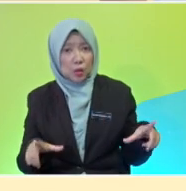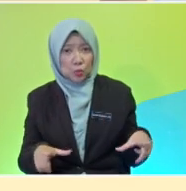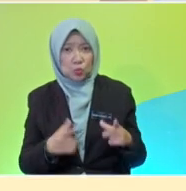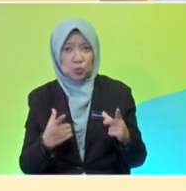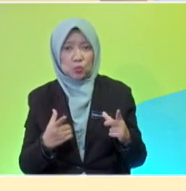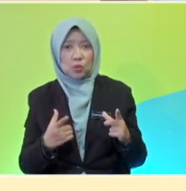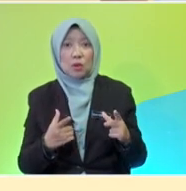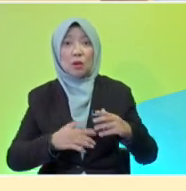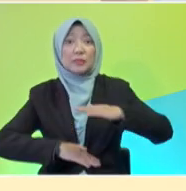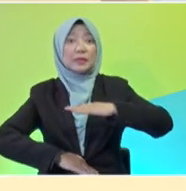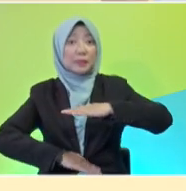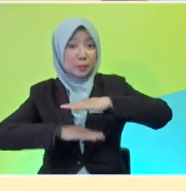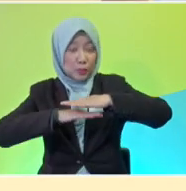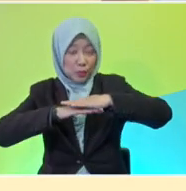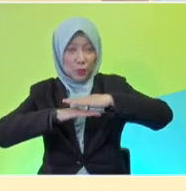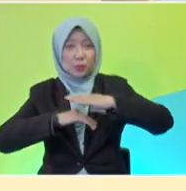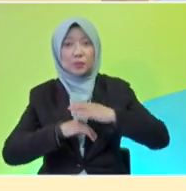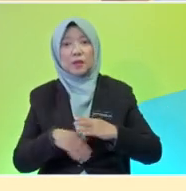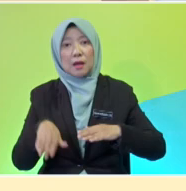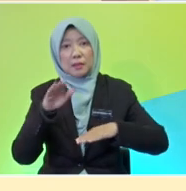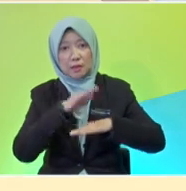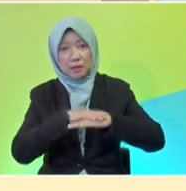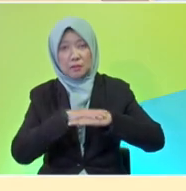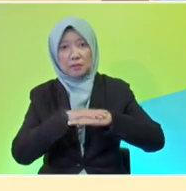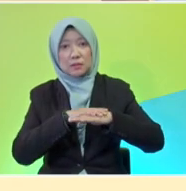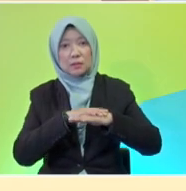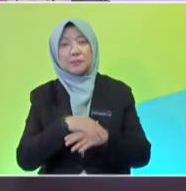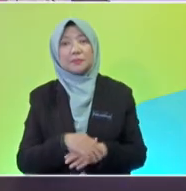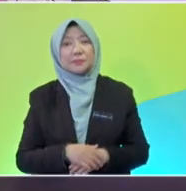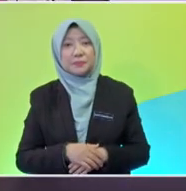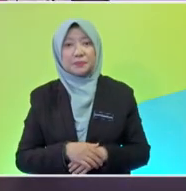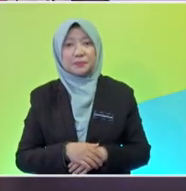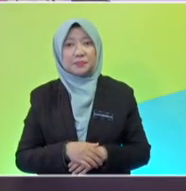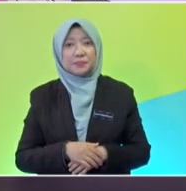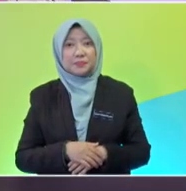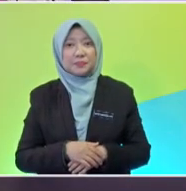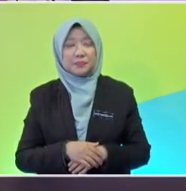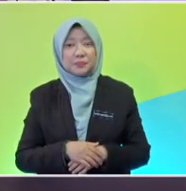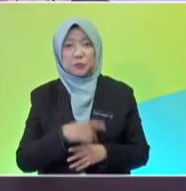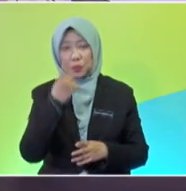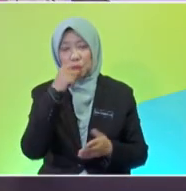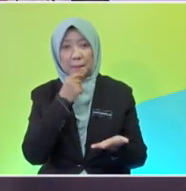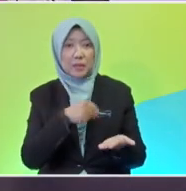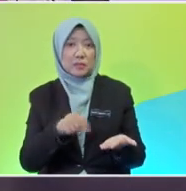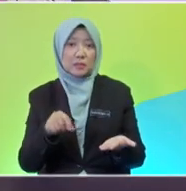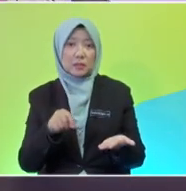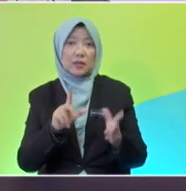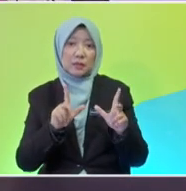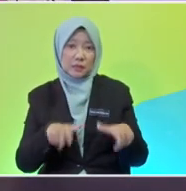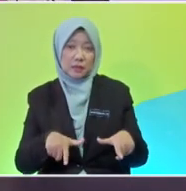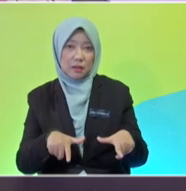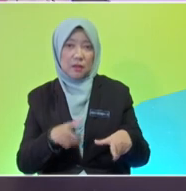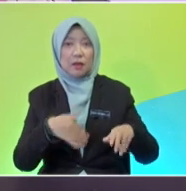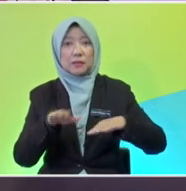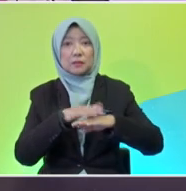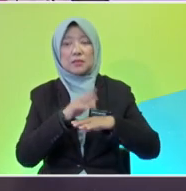timbul ke atas kan jadi letakkan di tempatnya untuk Pensil saya akan Letakkan di sini